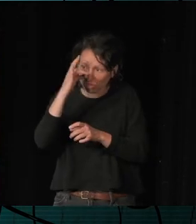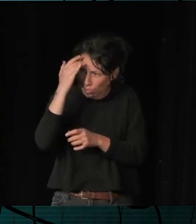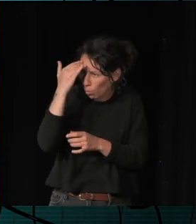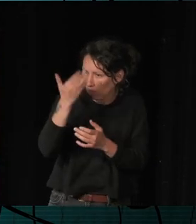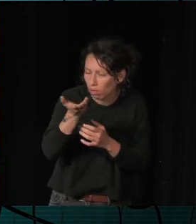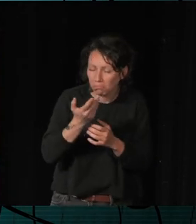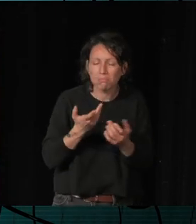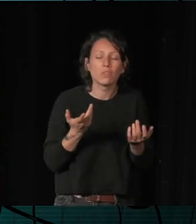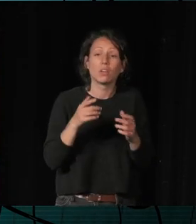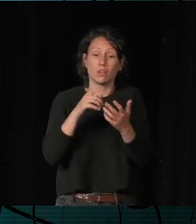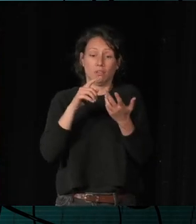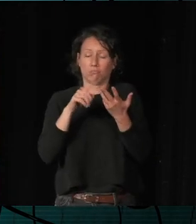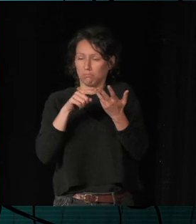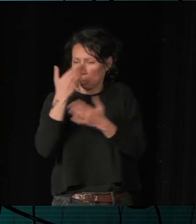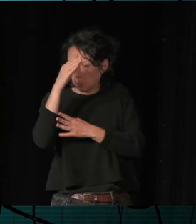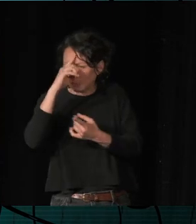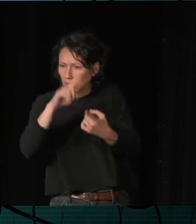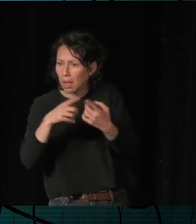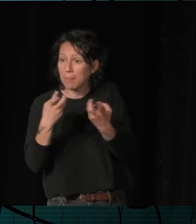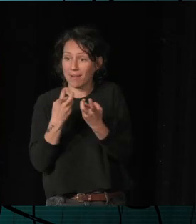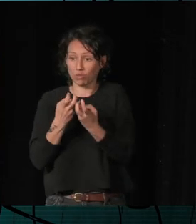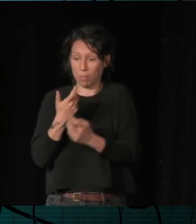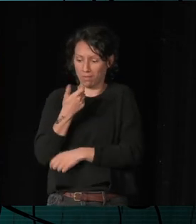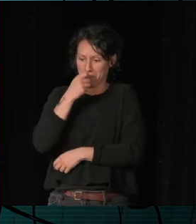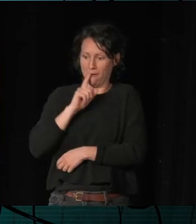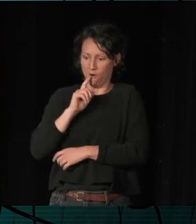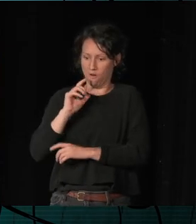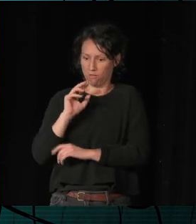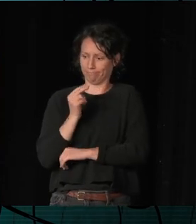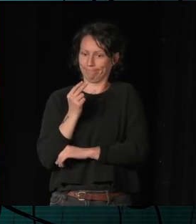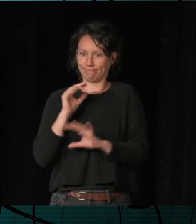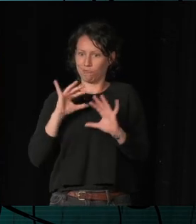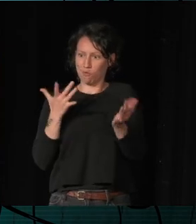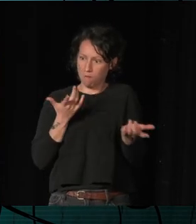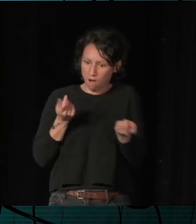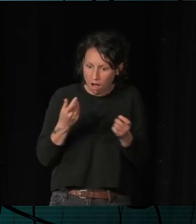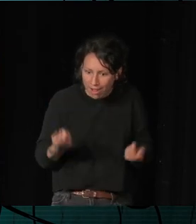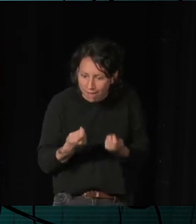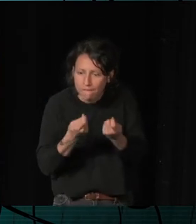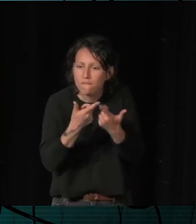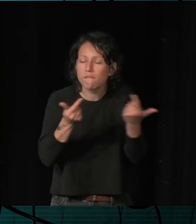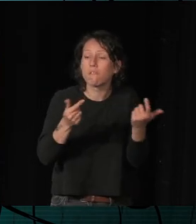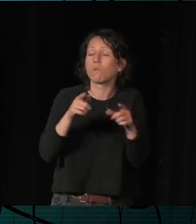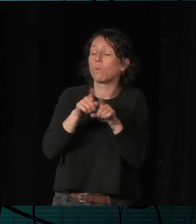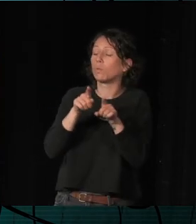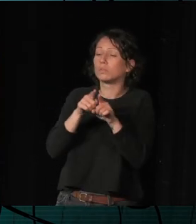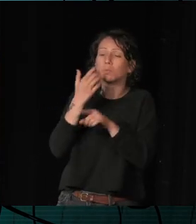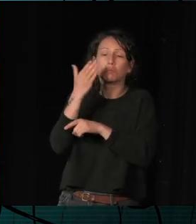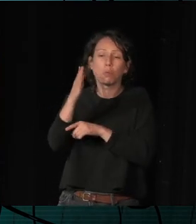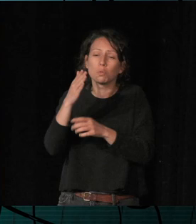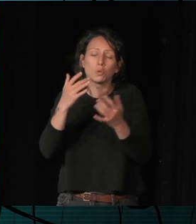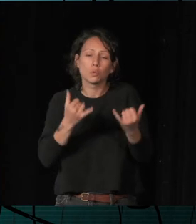parentalité et la peur de la parentalité, en tout cas les affres de la parentalité dans Stasis, la crise migratoire dans Enterre-moi mon